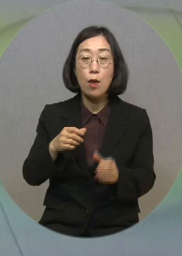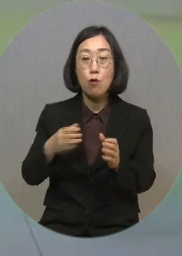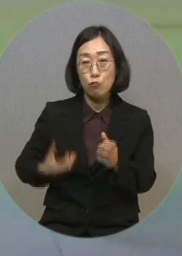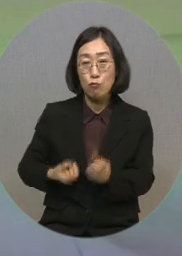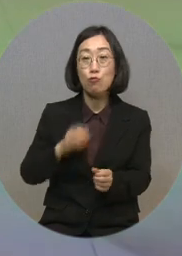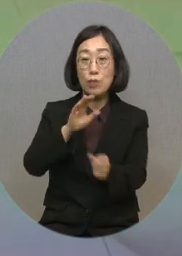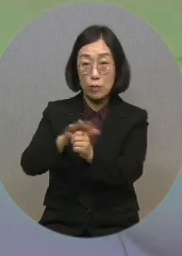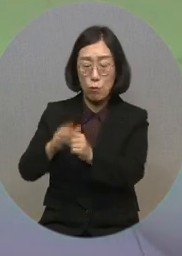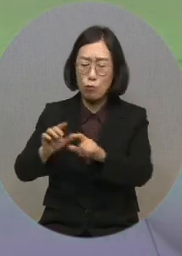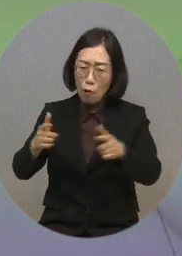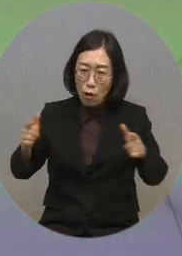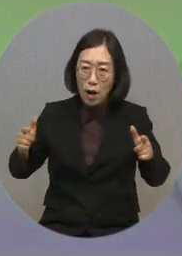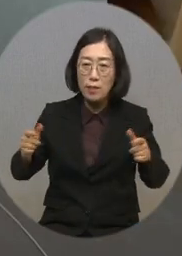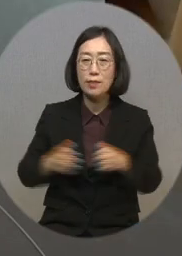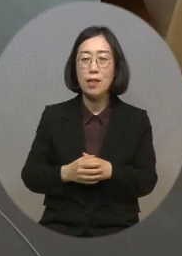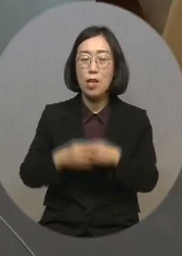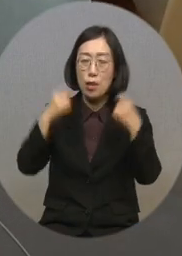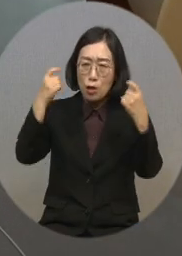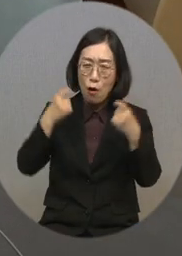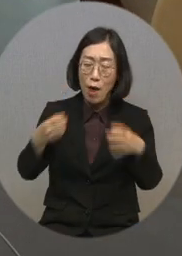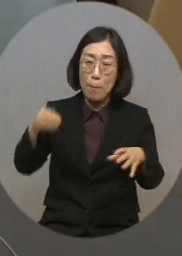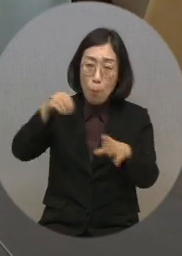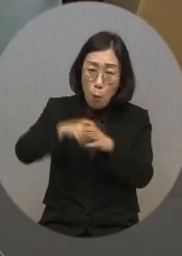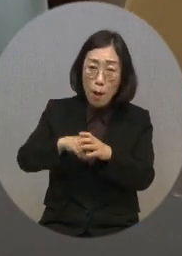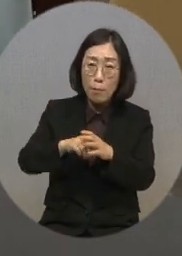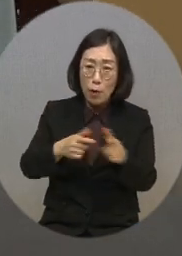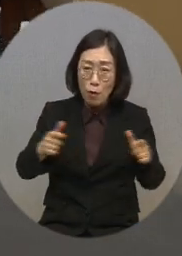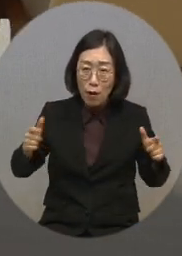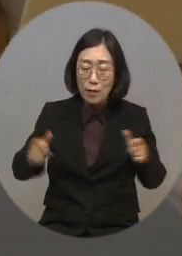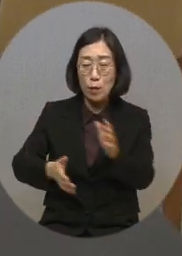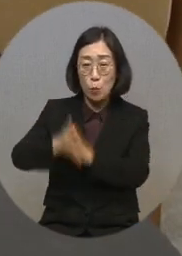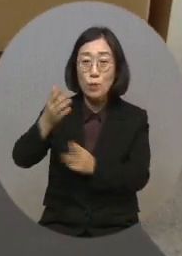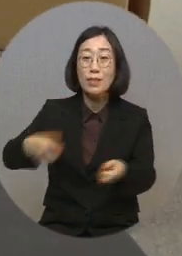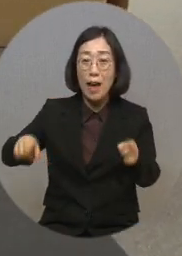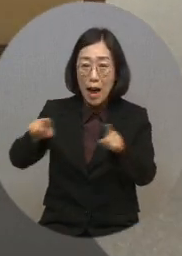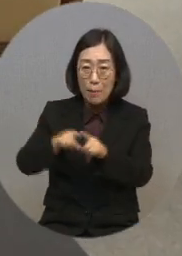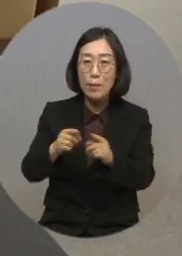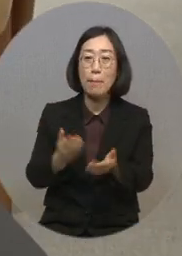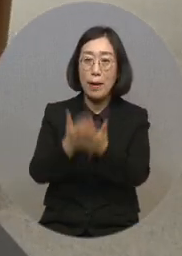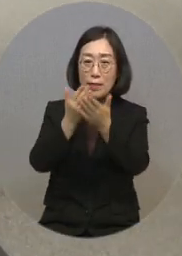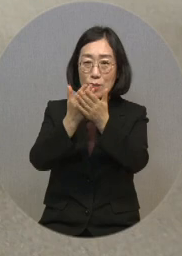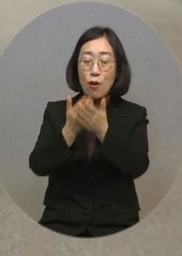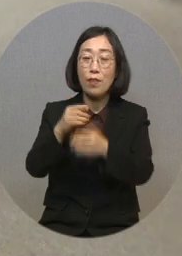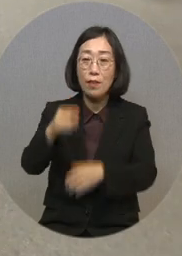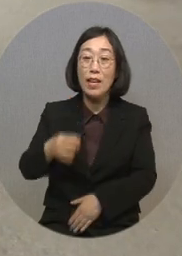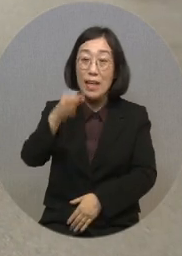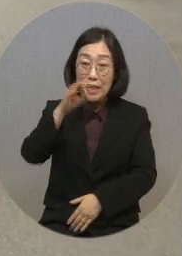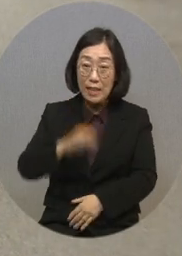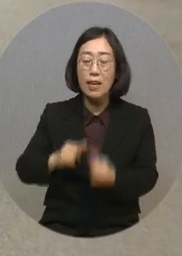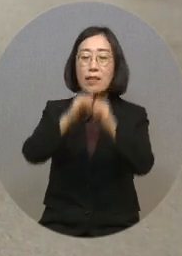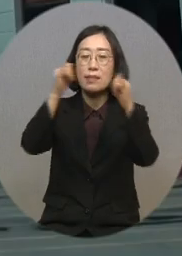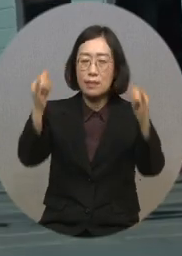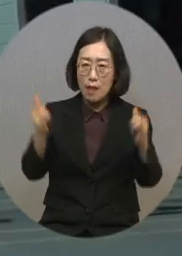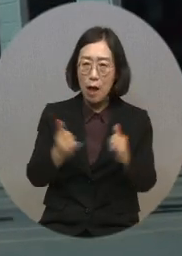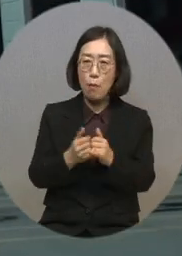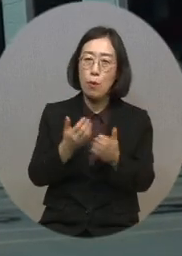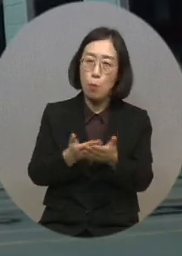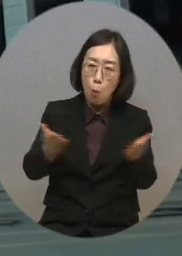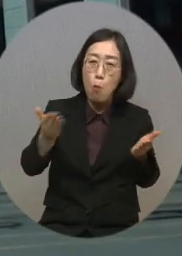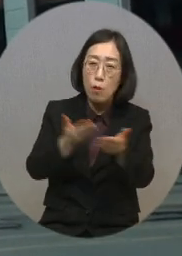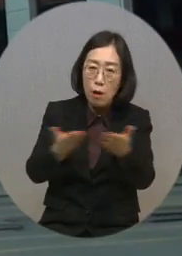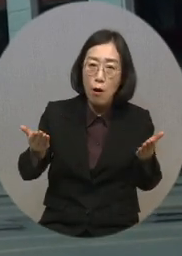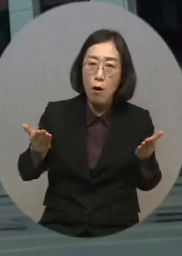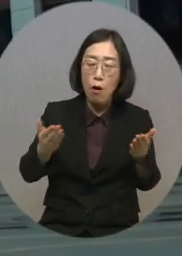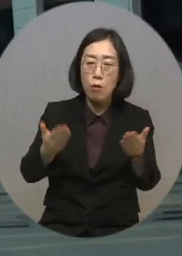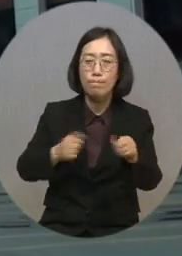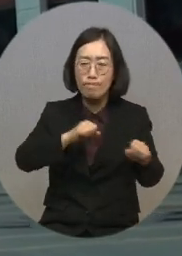생산 기획, 양주 시티투어 참여 등 다양한 방법으로 도시와 함께 성장하는 길을 만들어가며 그 이익을 사회에 환원하는 다양한